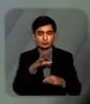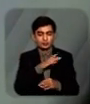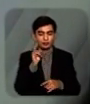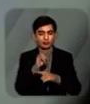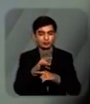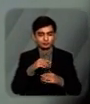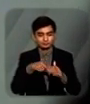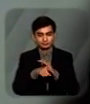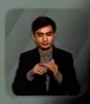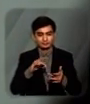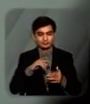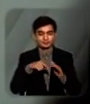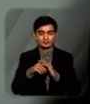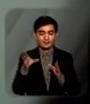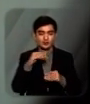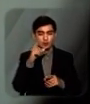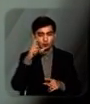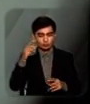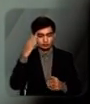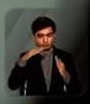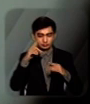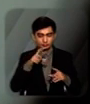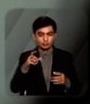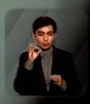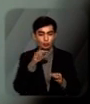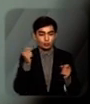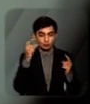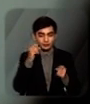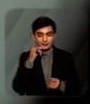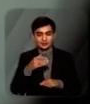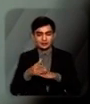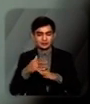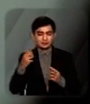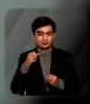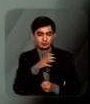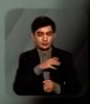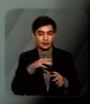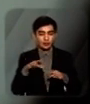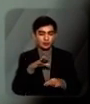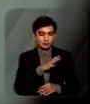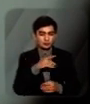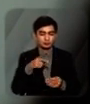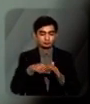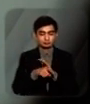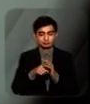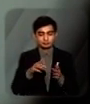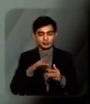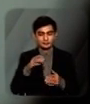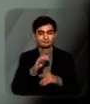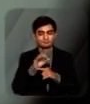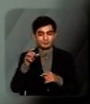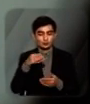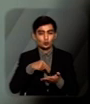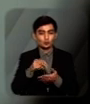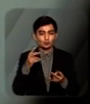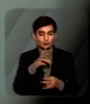путем получала персональные данные посторонних людей. Чаще всего орудовала на рынке. Делала вид, что данные продавцов ей нужны, чтобы перевести деньги за